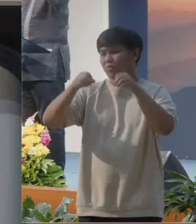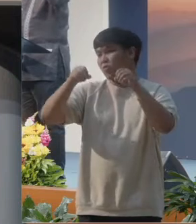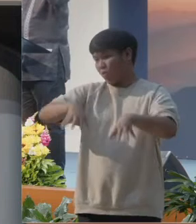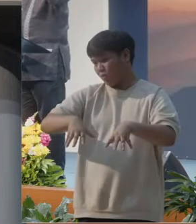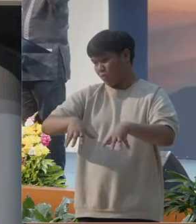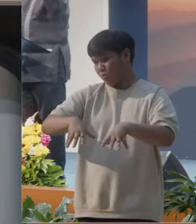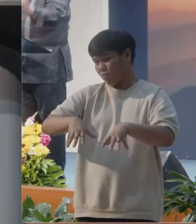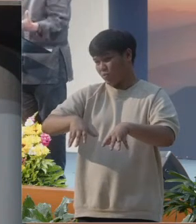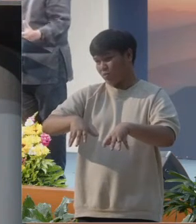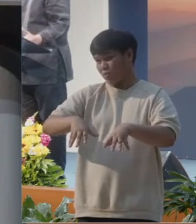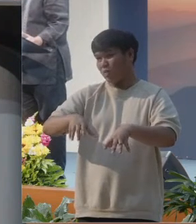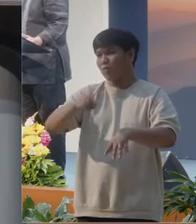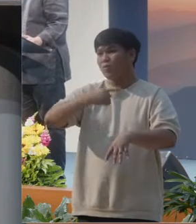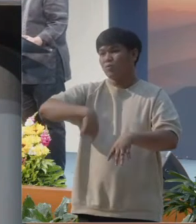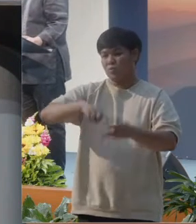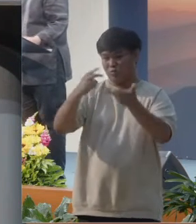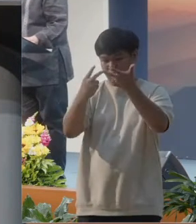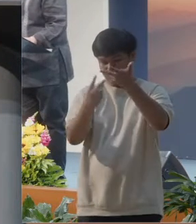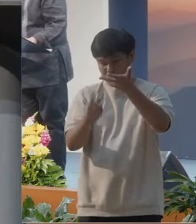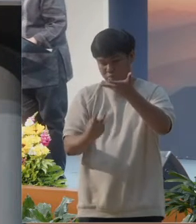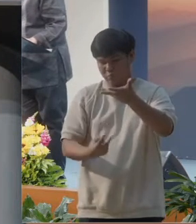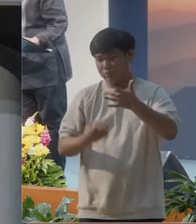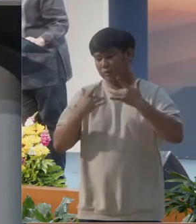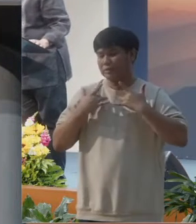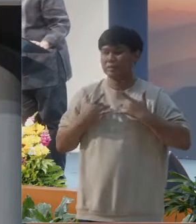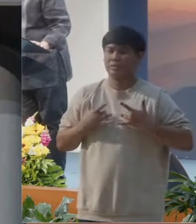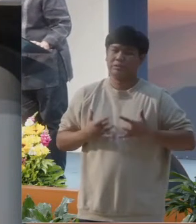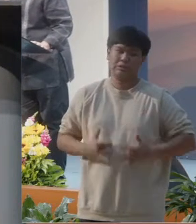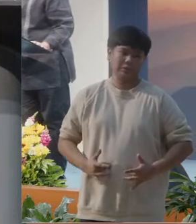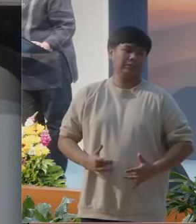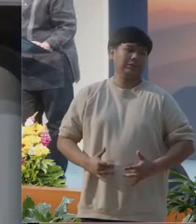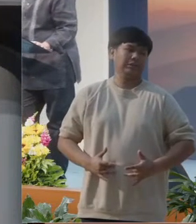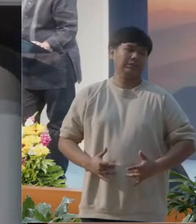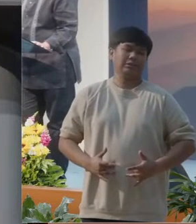po ay lulugmok, tayo ay matutunaw.